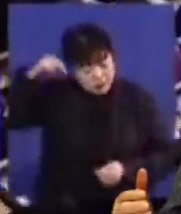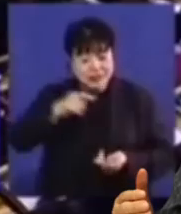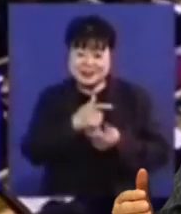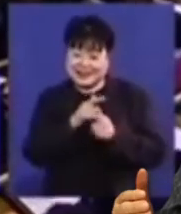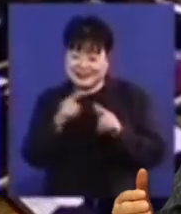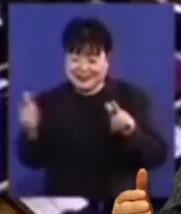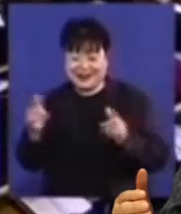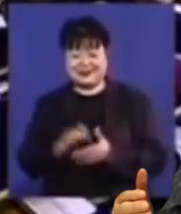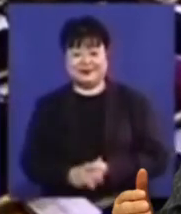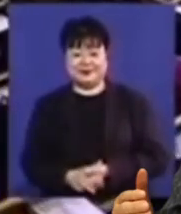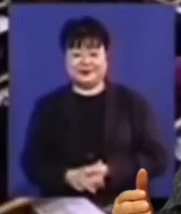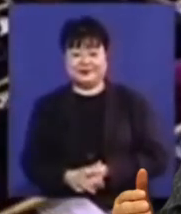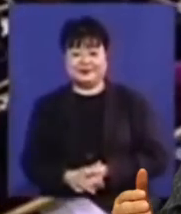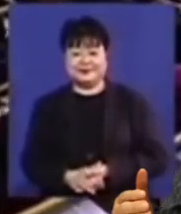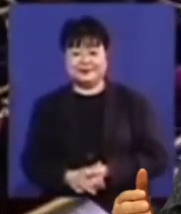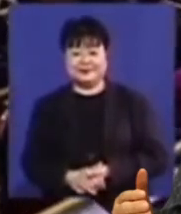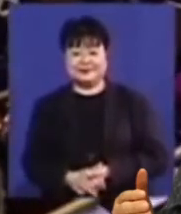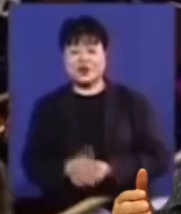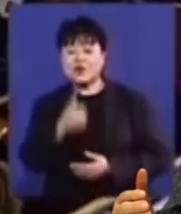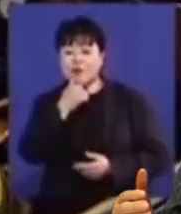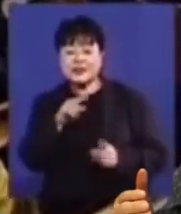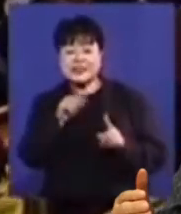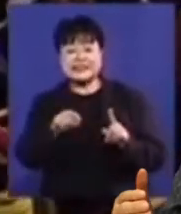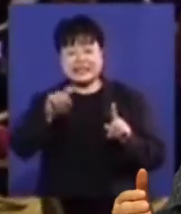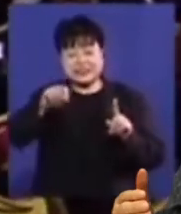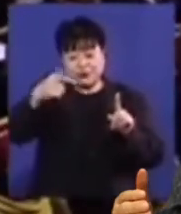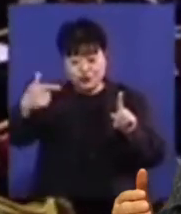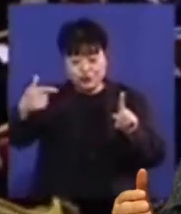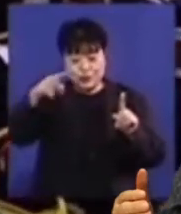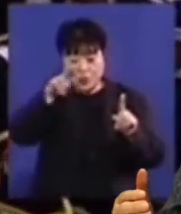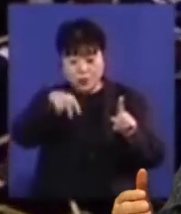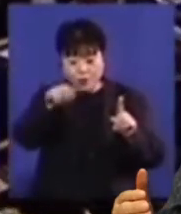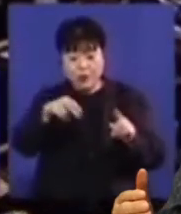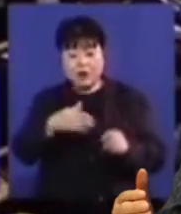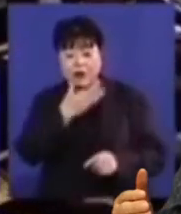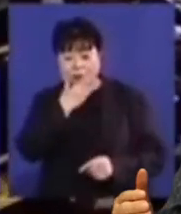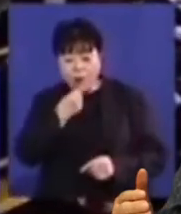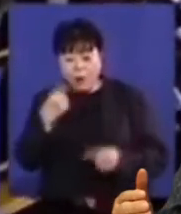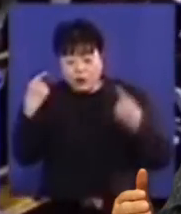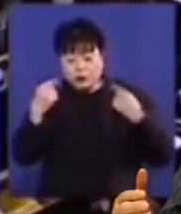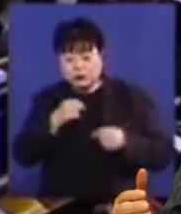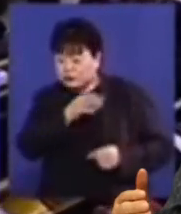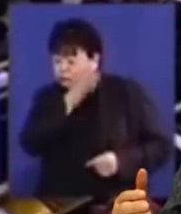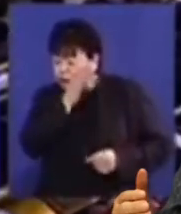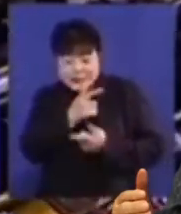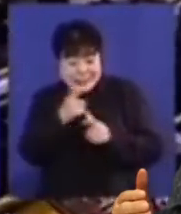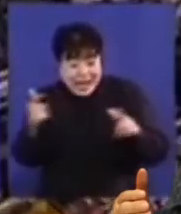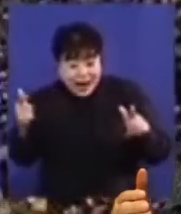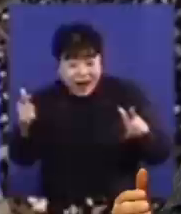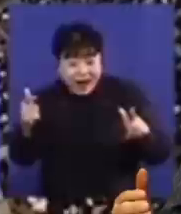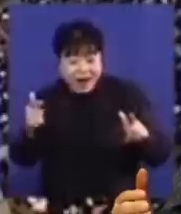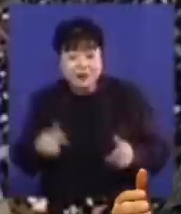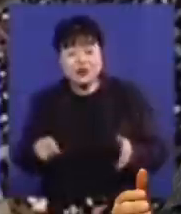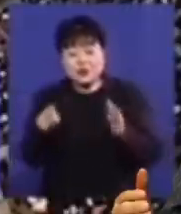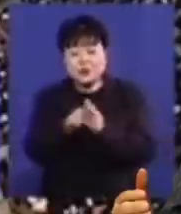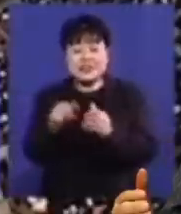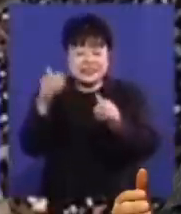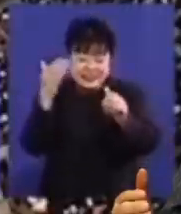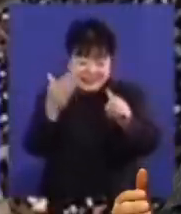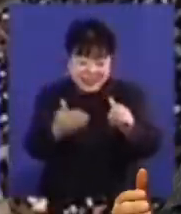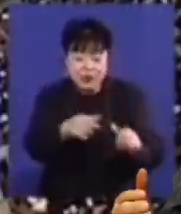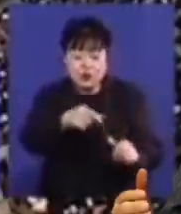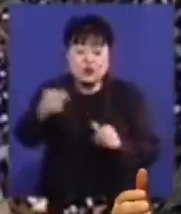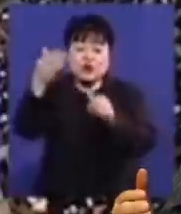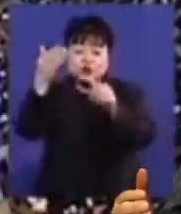아니한다고 말한 것입니다. 로마서 1장 16절 17절 내가 복음을 부끄러워하지 않으니 이 복음은 모든 믿는 자에게